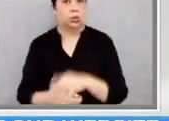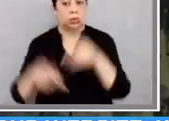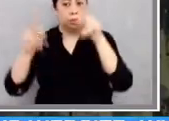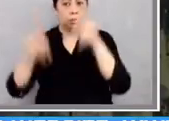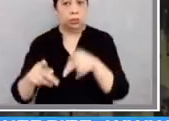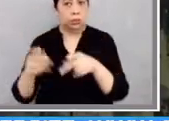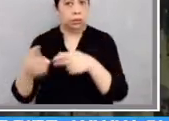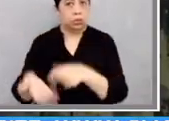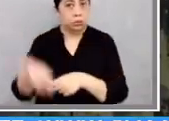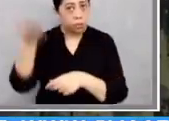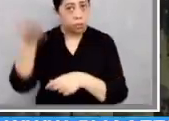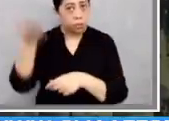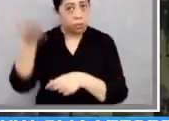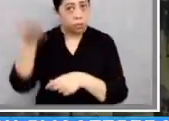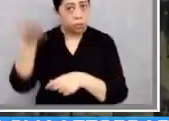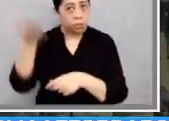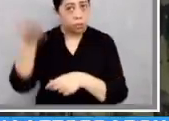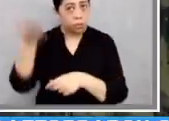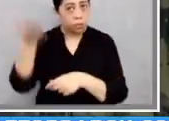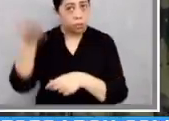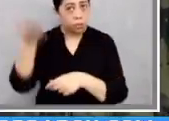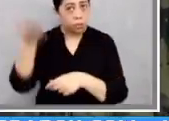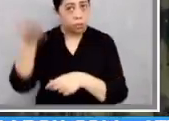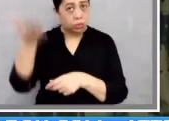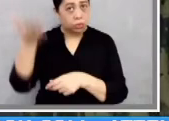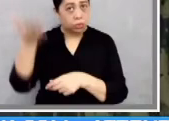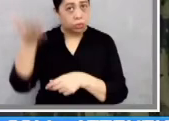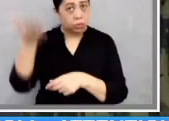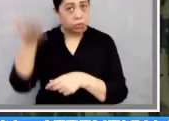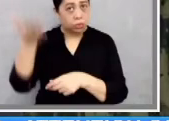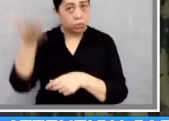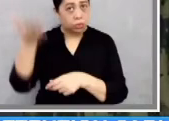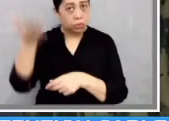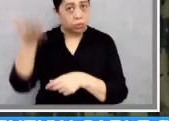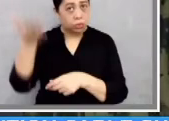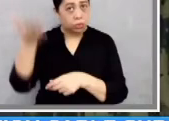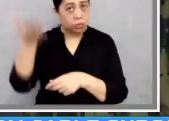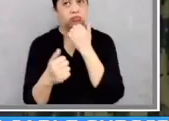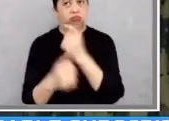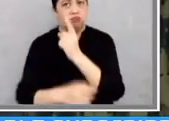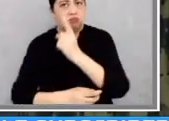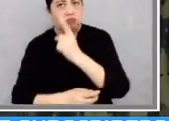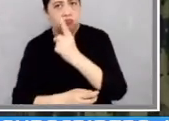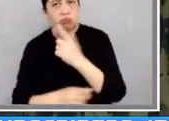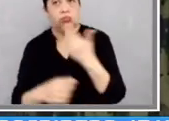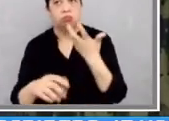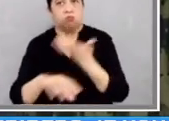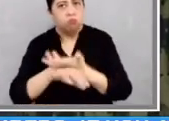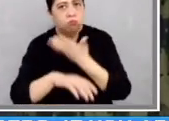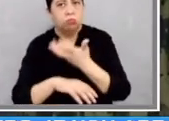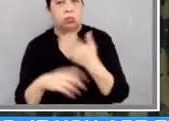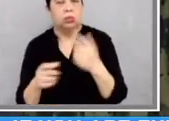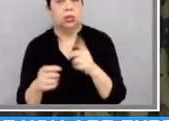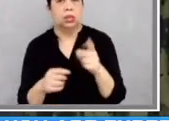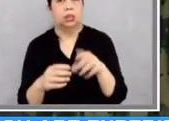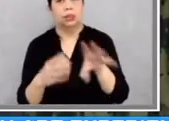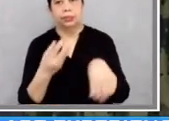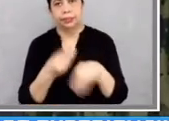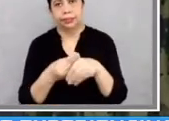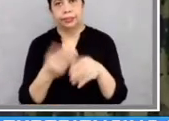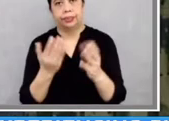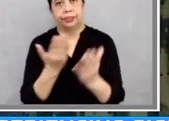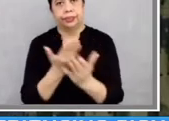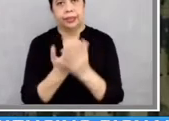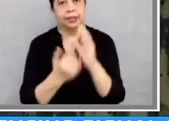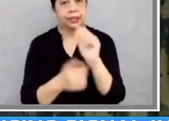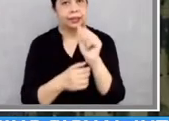agent na inatak mo by means of employment ng force and intimidation, papasok siya